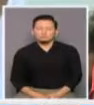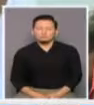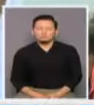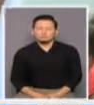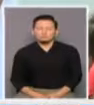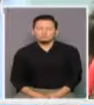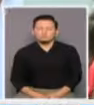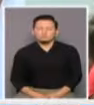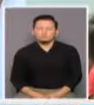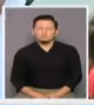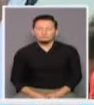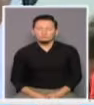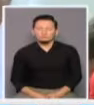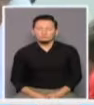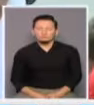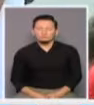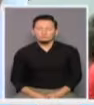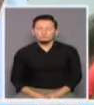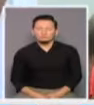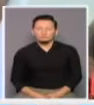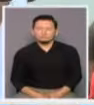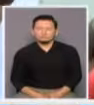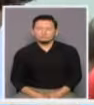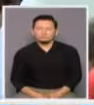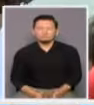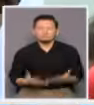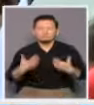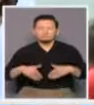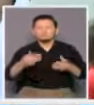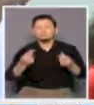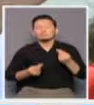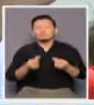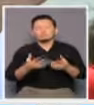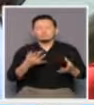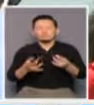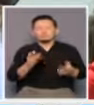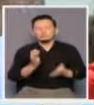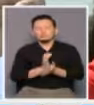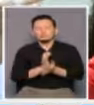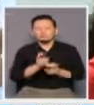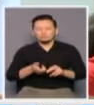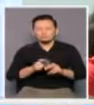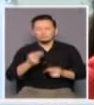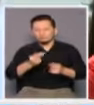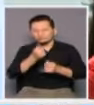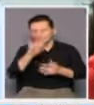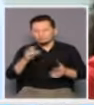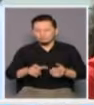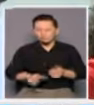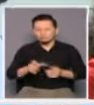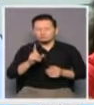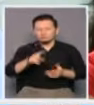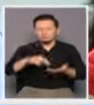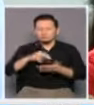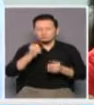А жаяу жалпап, құлап, іші жылап жүреді. Үсті басы балшық. Ана жыл жолда да, водниктен құрсайға жаяу барғанда жолдың қасында тұрақтар жоқ.